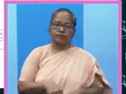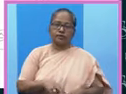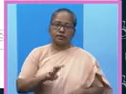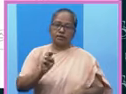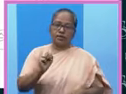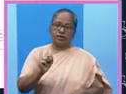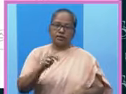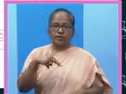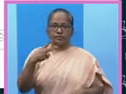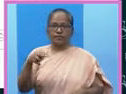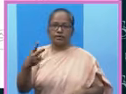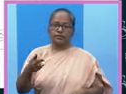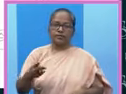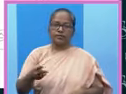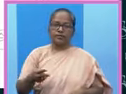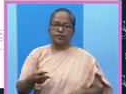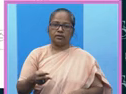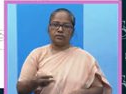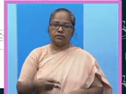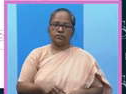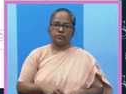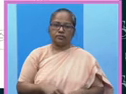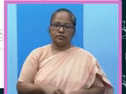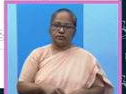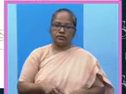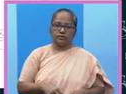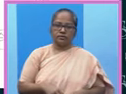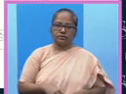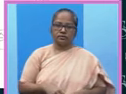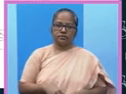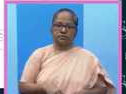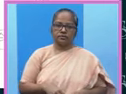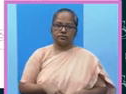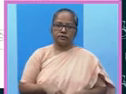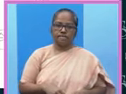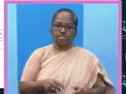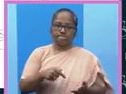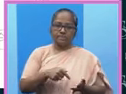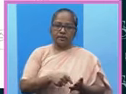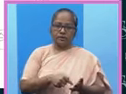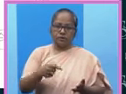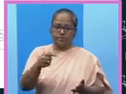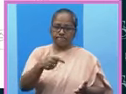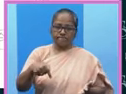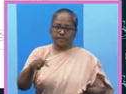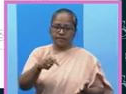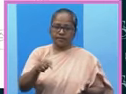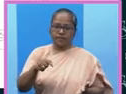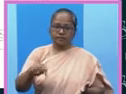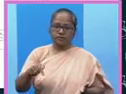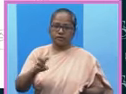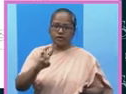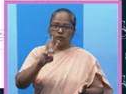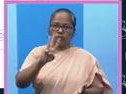எந்த நம்பராகவும் இருக்கலாம், எத்தனை பாகமாகவும் பிரிக்கலாம். அதிலிருந்து மையக்கோணம் தீட்டா வேணும்னா என்ன